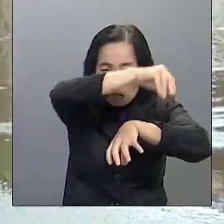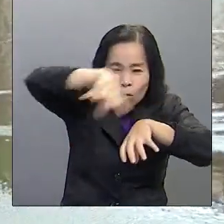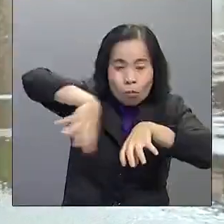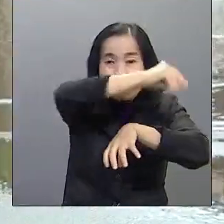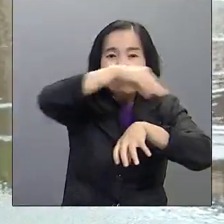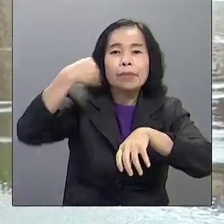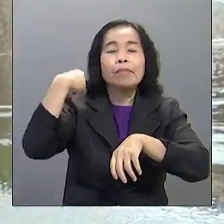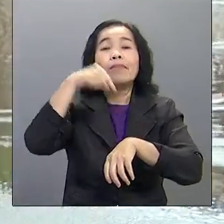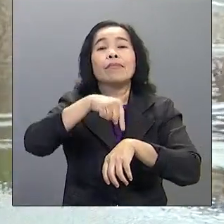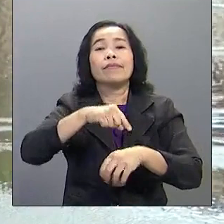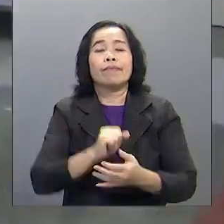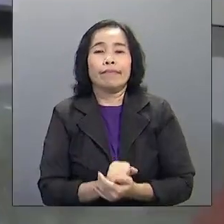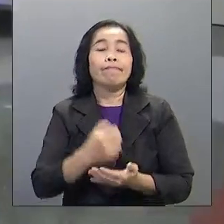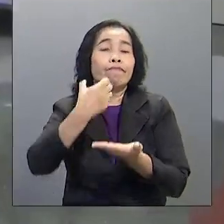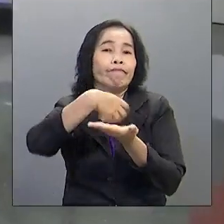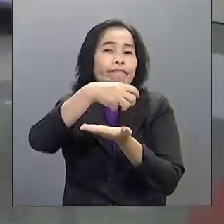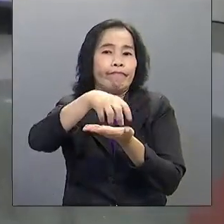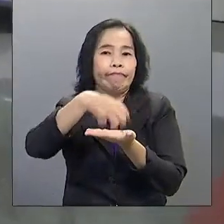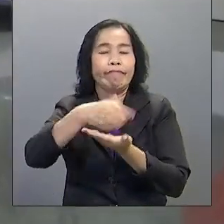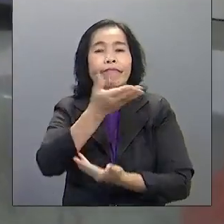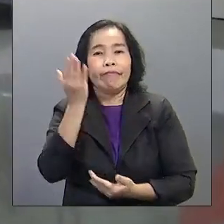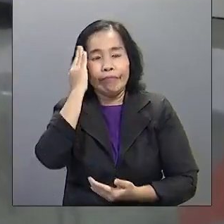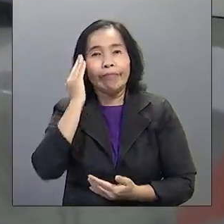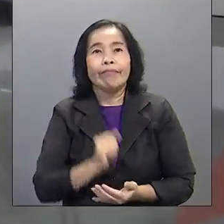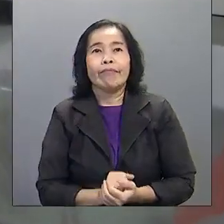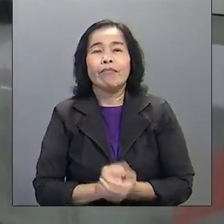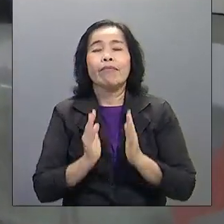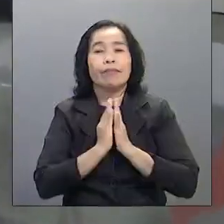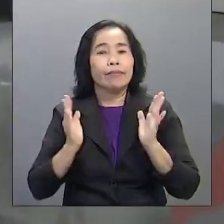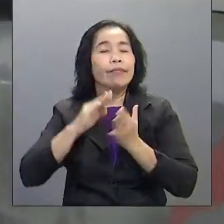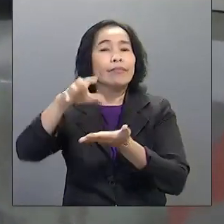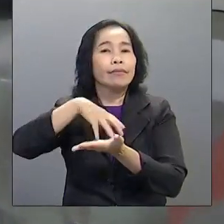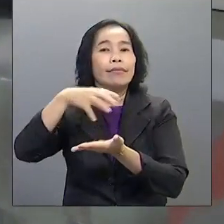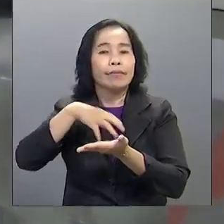าติดตามกันค่ะคุณพิมพิมลคุณตะวันรุ่งค่ะ ขอบคุณค่ะคุณพัทรพรค่ะ